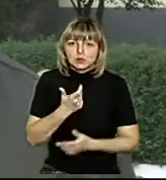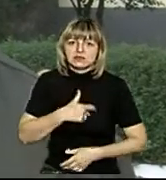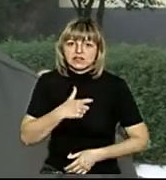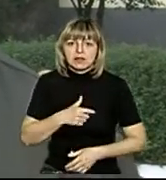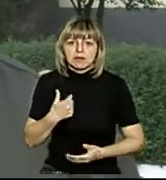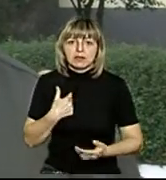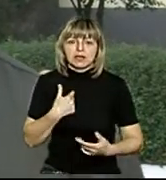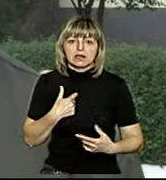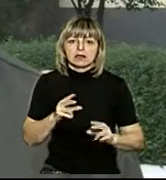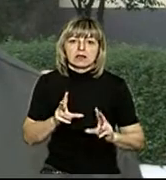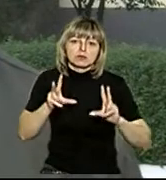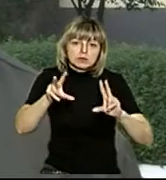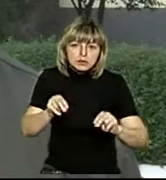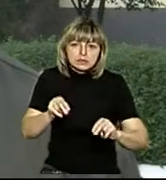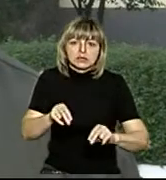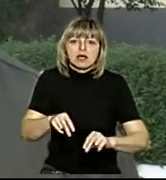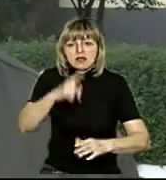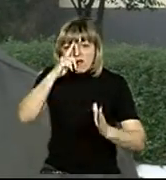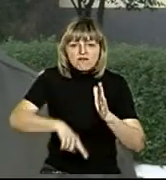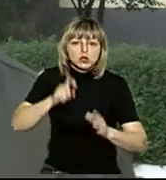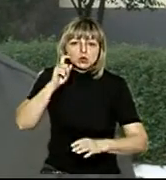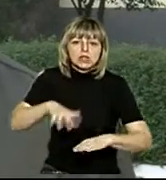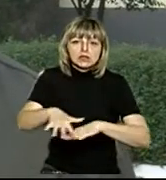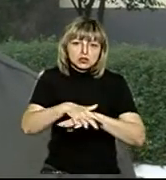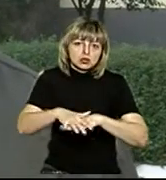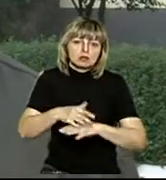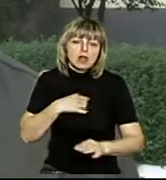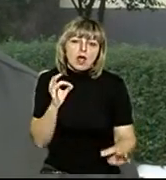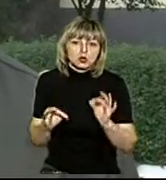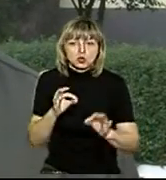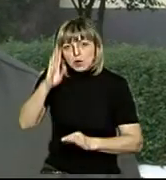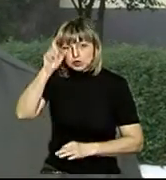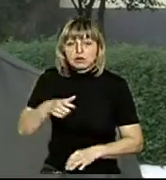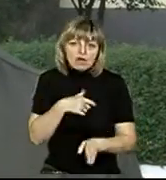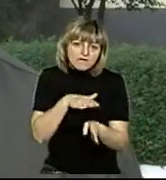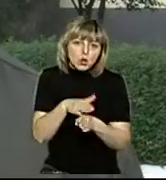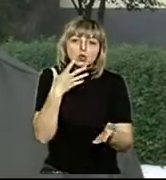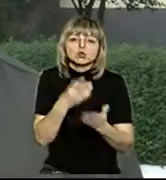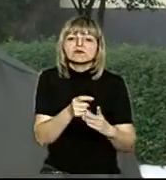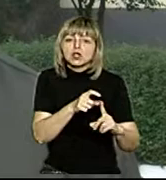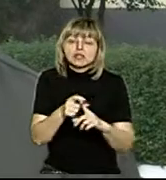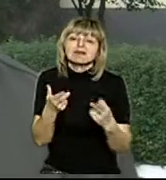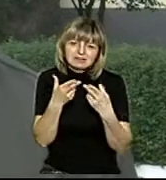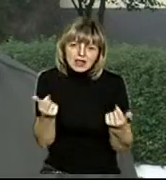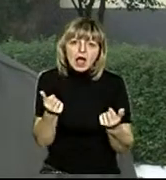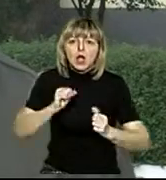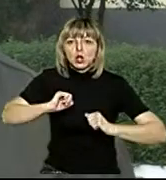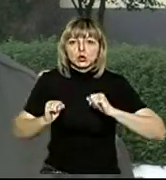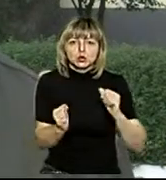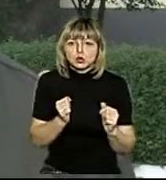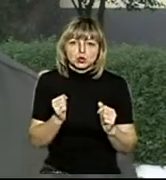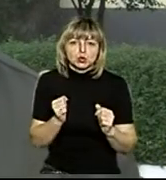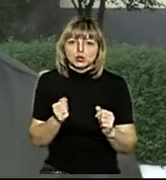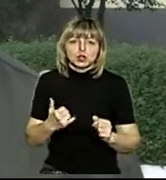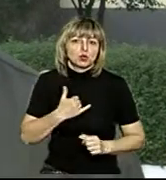я прийняв присягу на вірність українському народові, я як нормальний чоловік, я тримаю слово. Хоча, да, з друзів у мене майже нікого